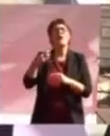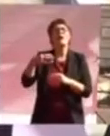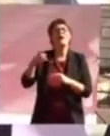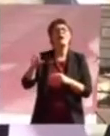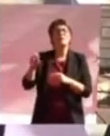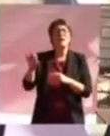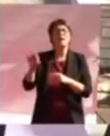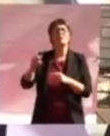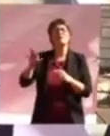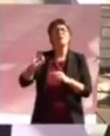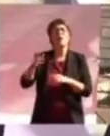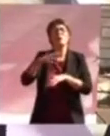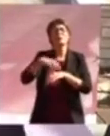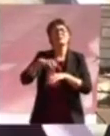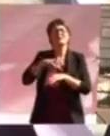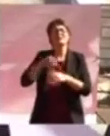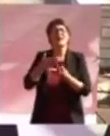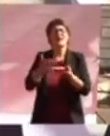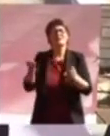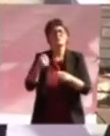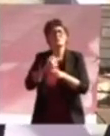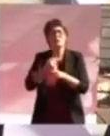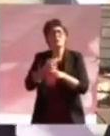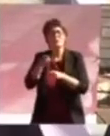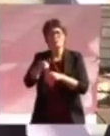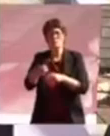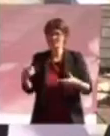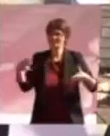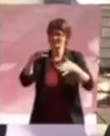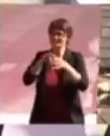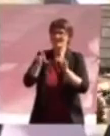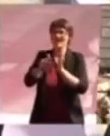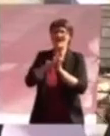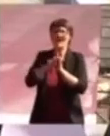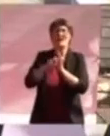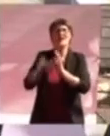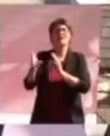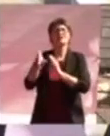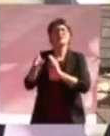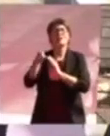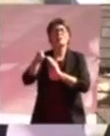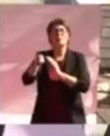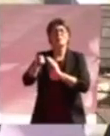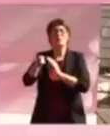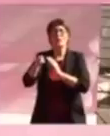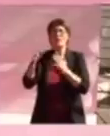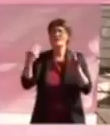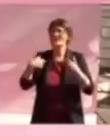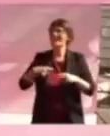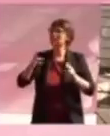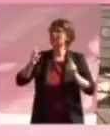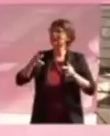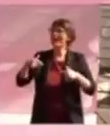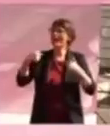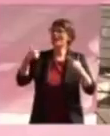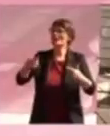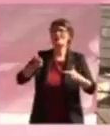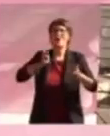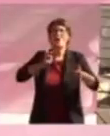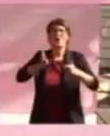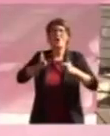in applicazione alla legge brunetta peggiorano ulteriormente le contrattazioni aziendali anche se